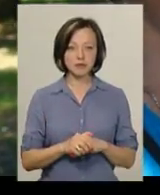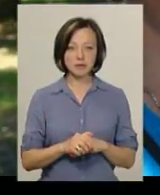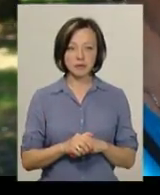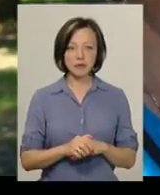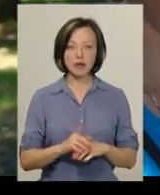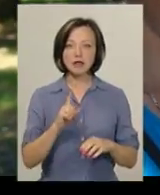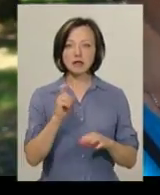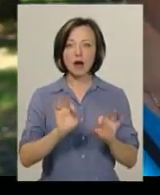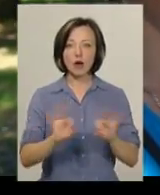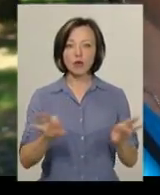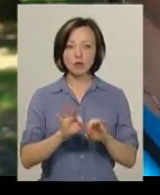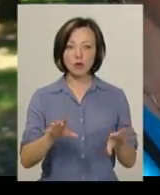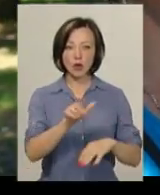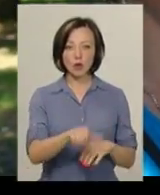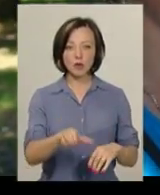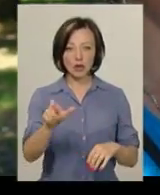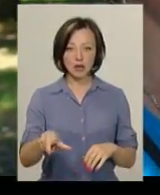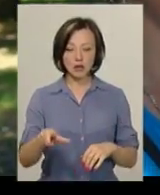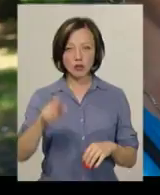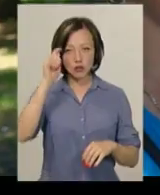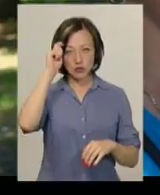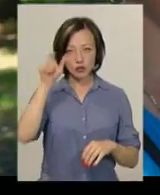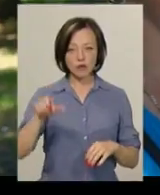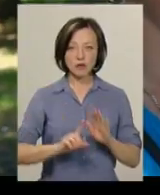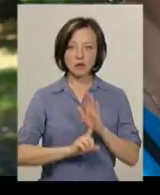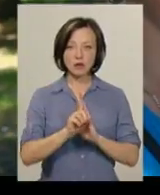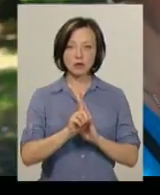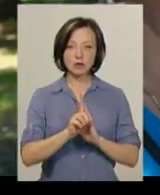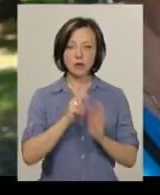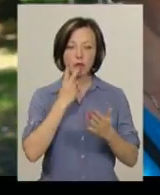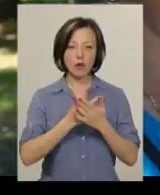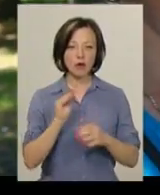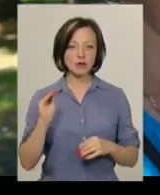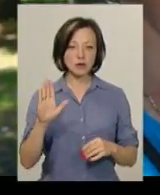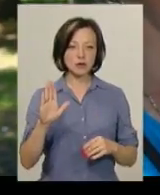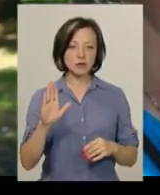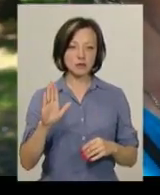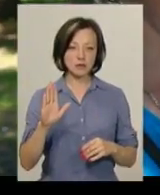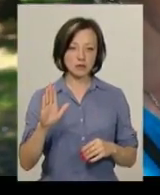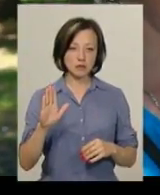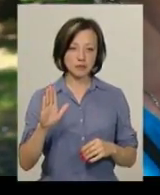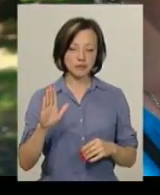За розповідями людей, що він почав одразу показувати свою